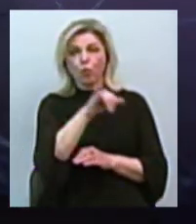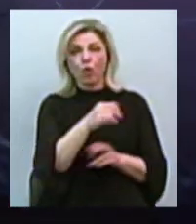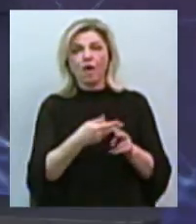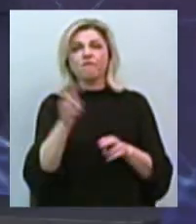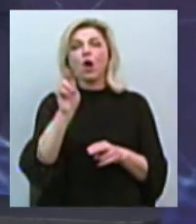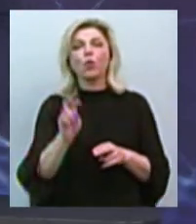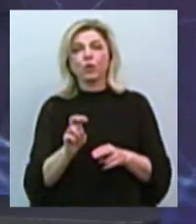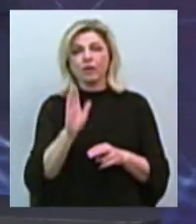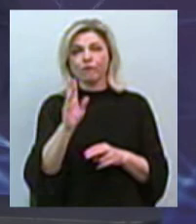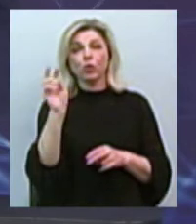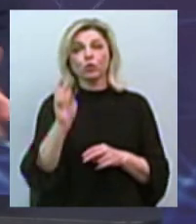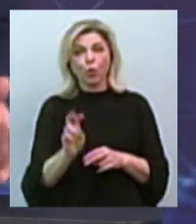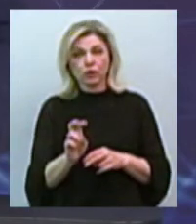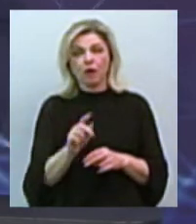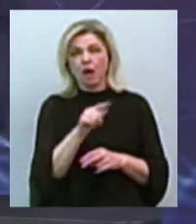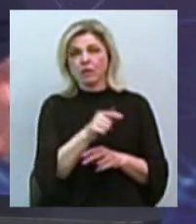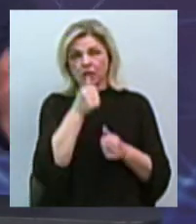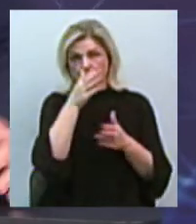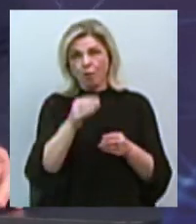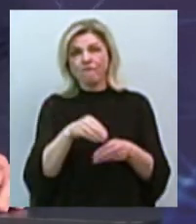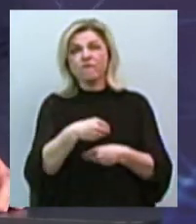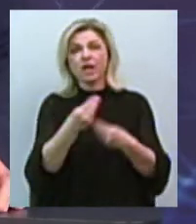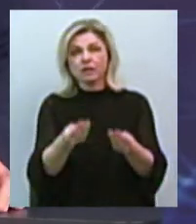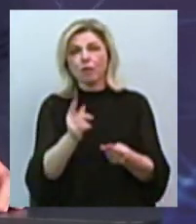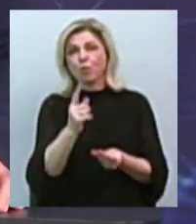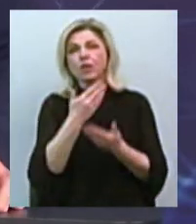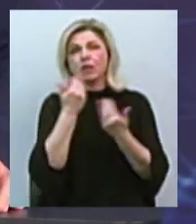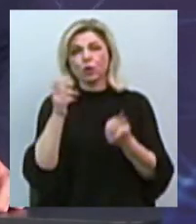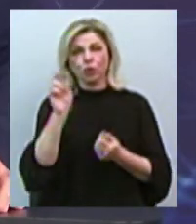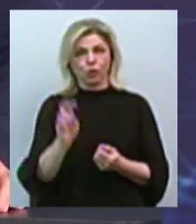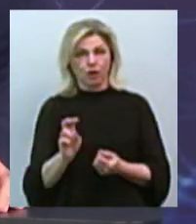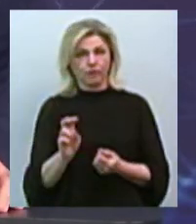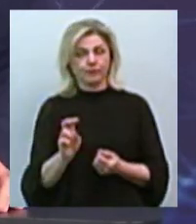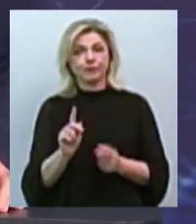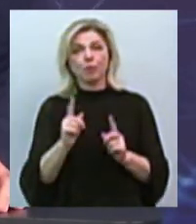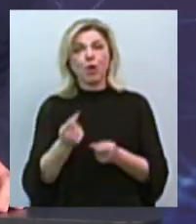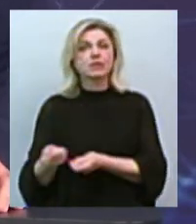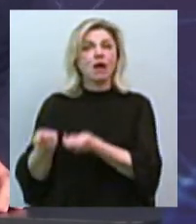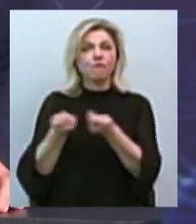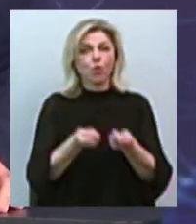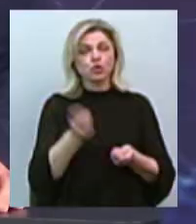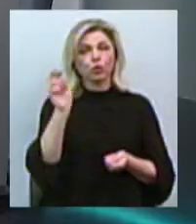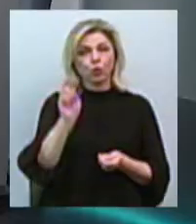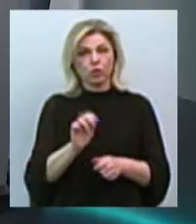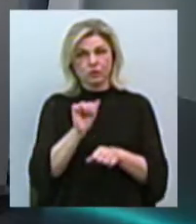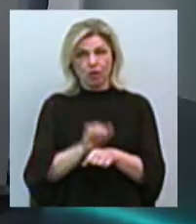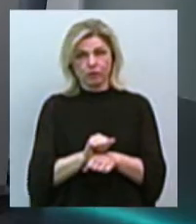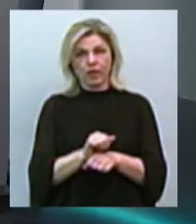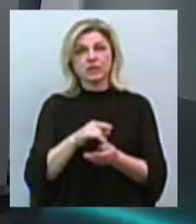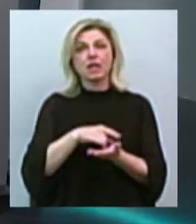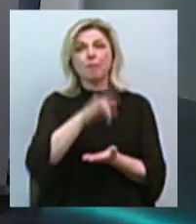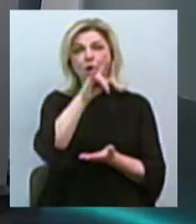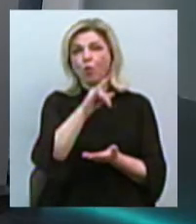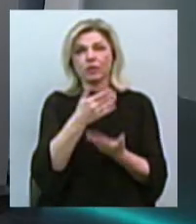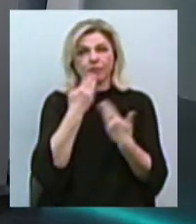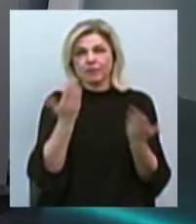валютные, в долларе, они не могут выдать, потому что у них нету доллара. Потому что завоз доллара остановился, самолеты не